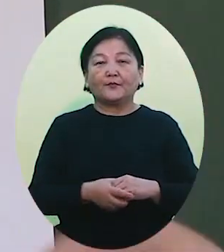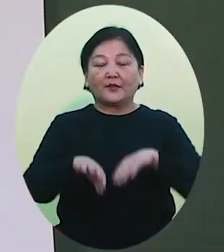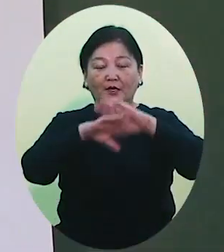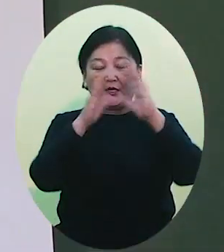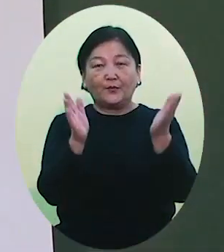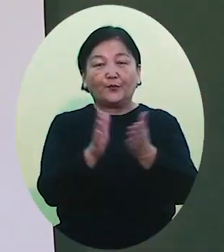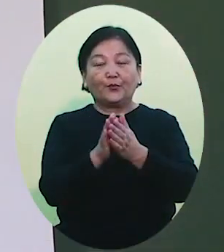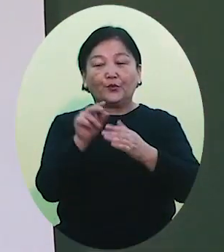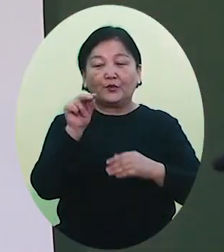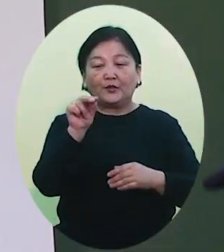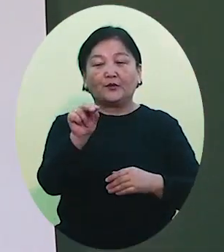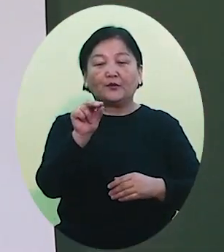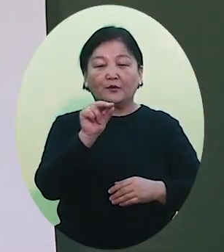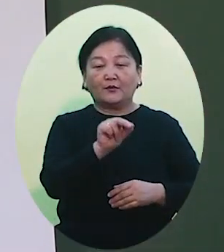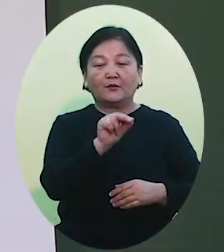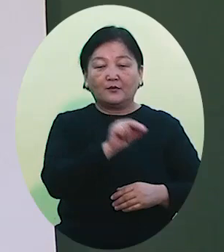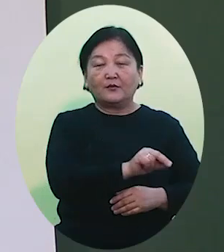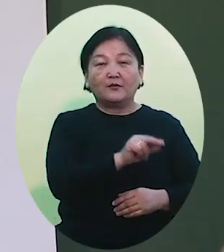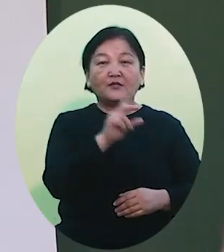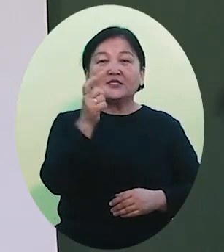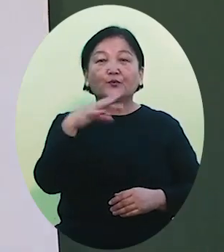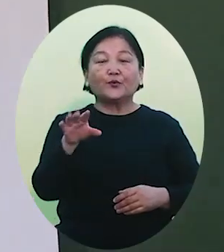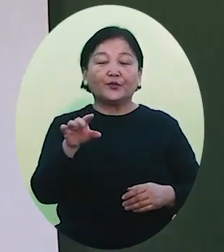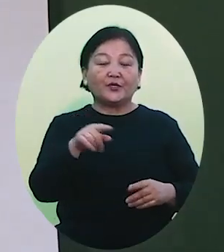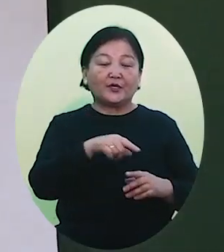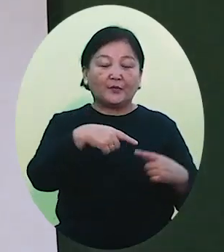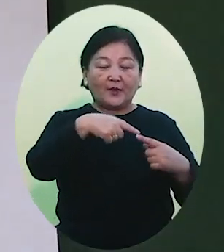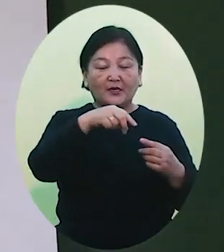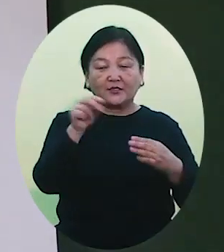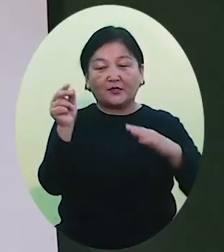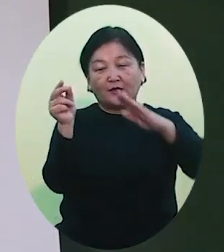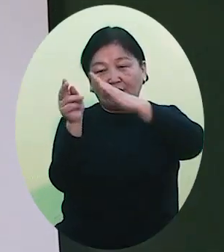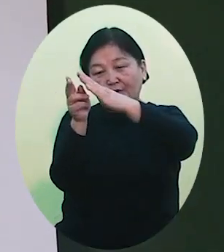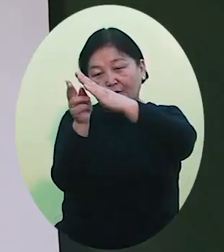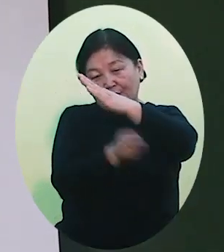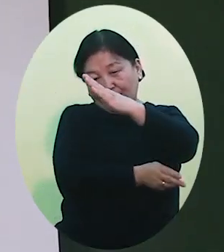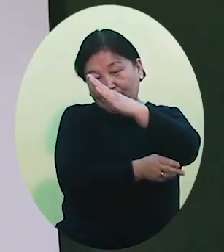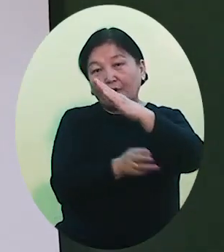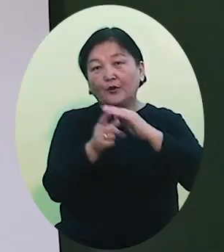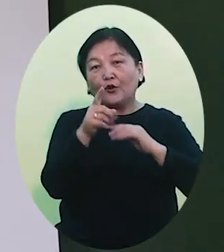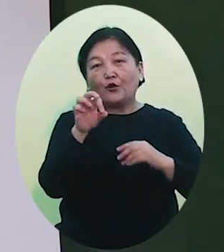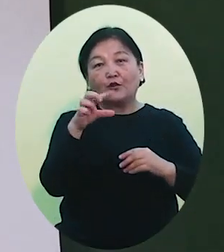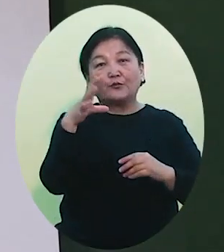За энэ цэгүүдийн хооронд нь холбоход ийм шулуун гарлаа. Энэ бол y тэнцүү